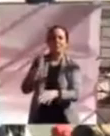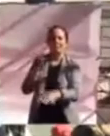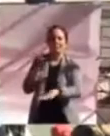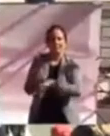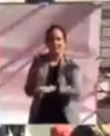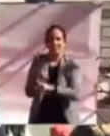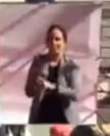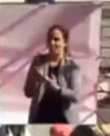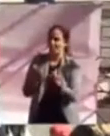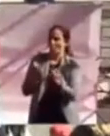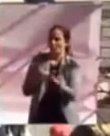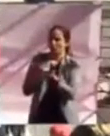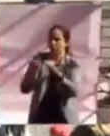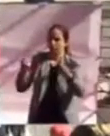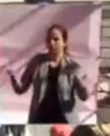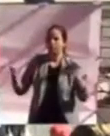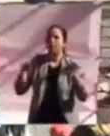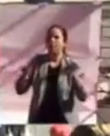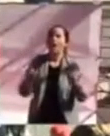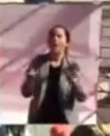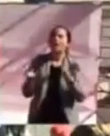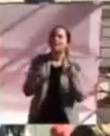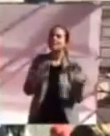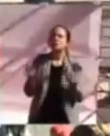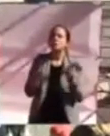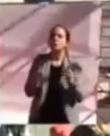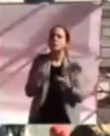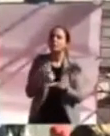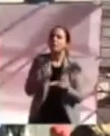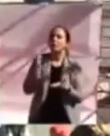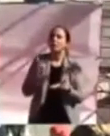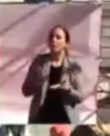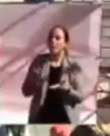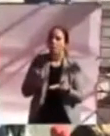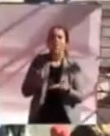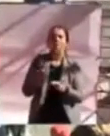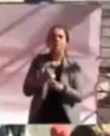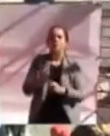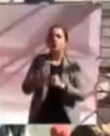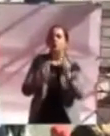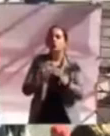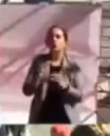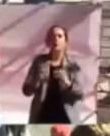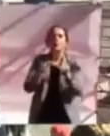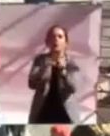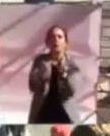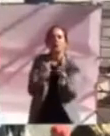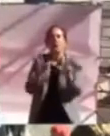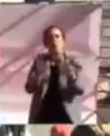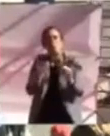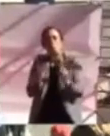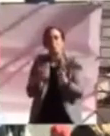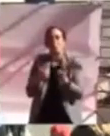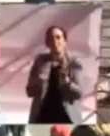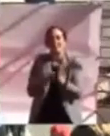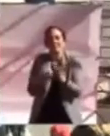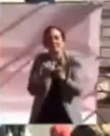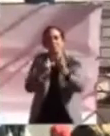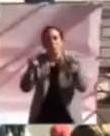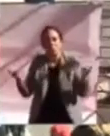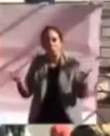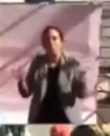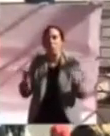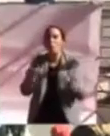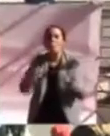della discussione di questo paese e come costruiamo un nuovo modello di sviluppo che sia fondato anche su un sistema di